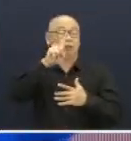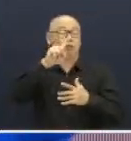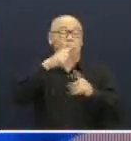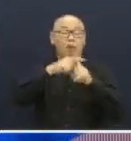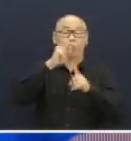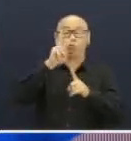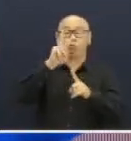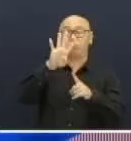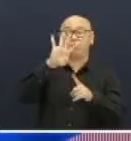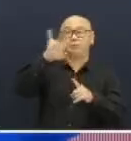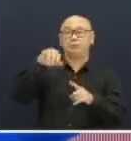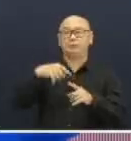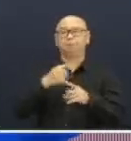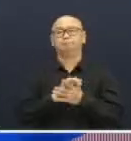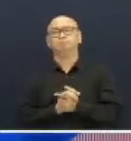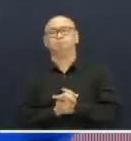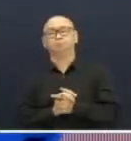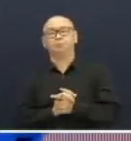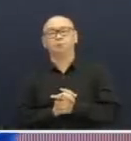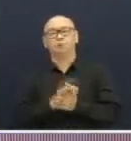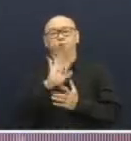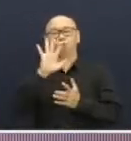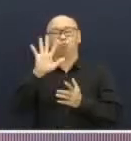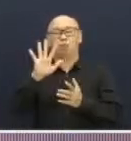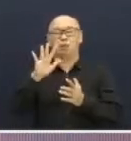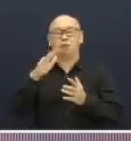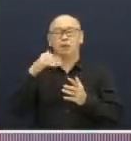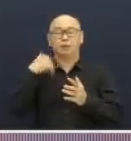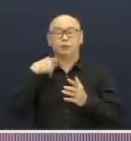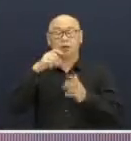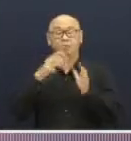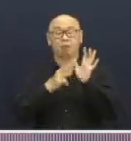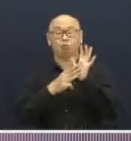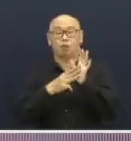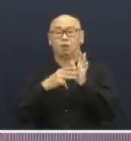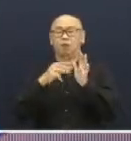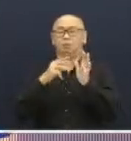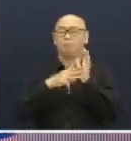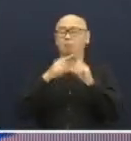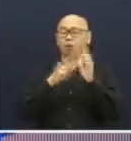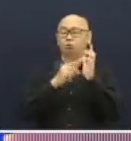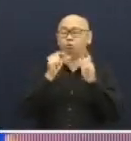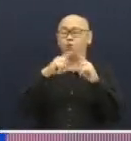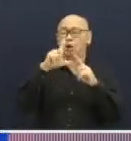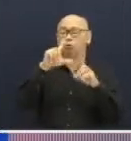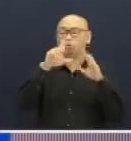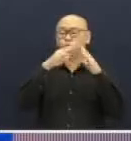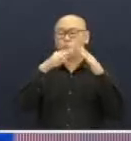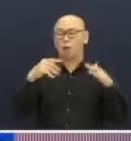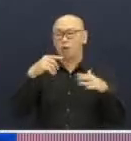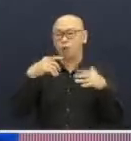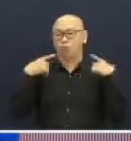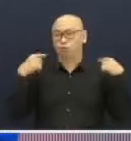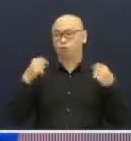masih ada secara manual rumah gubernur, rumah rakyat. Dengan hari-hari tertentu kita bisa datang